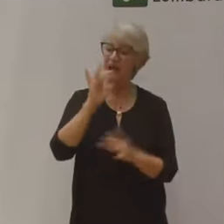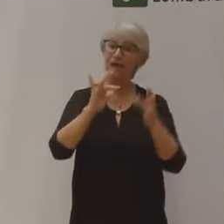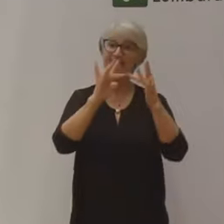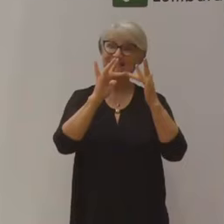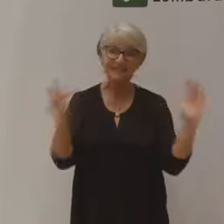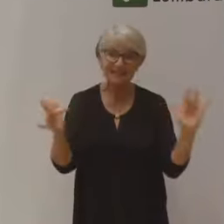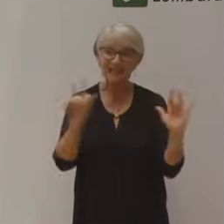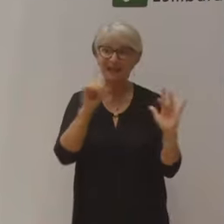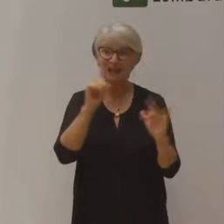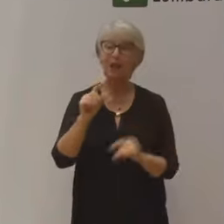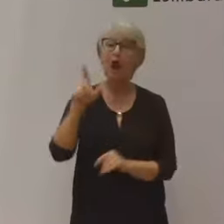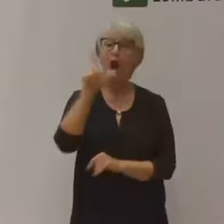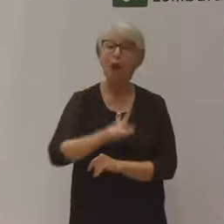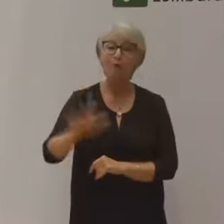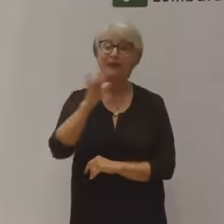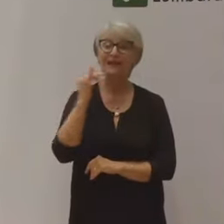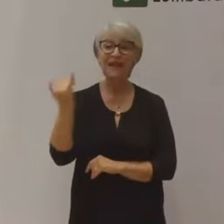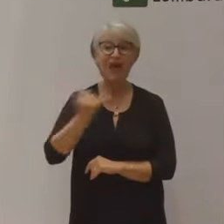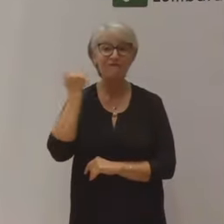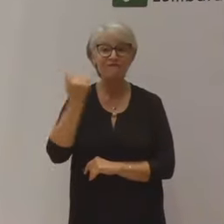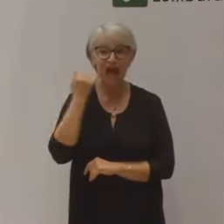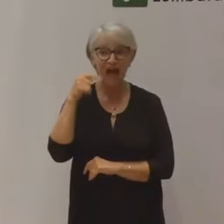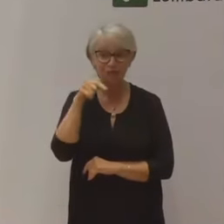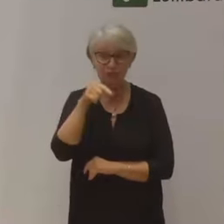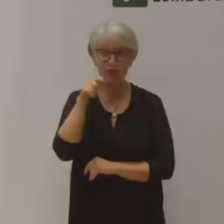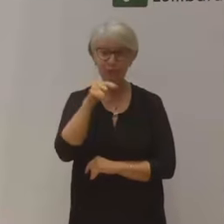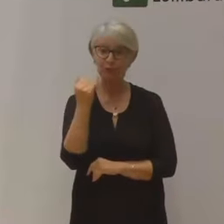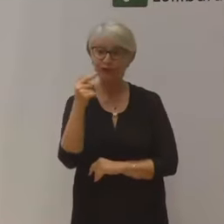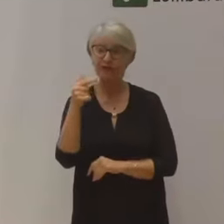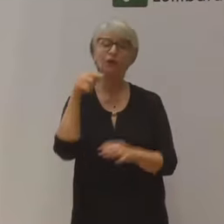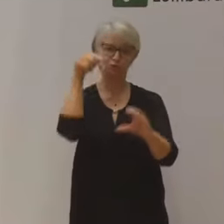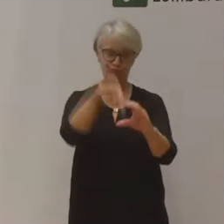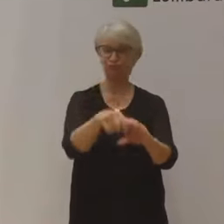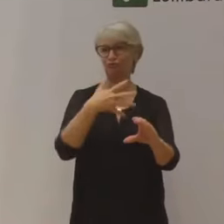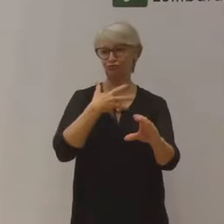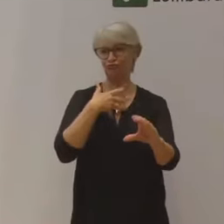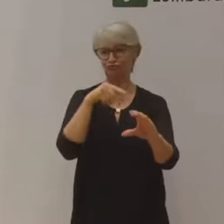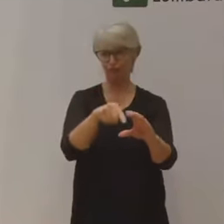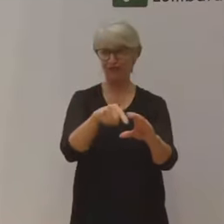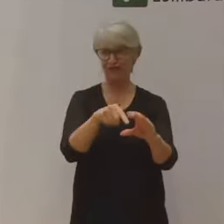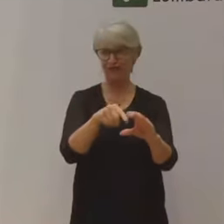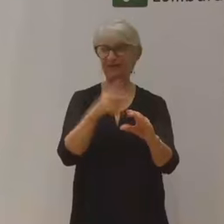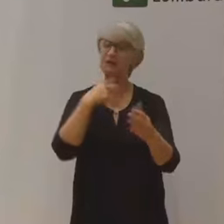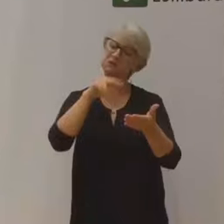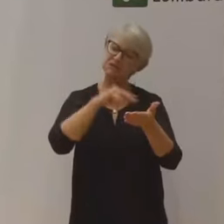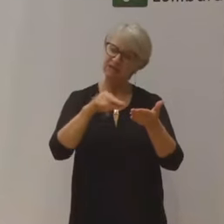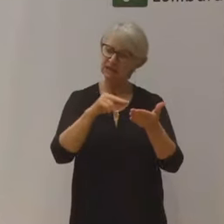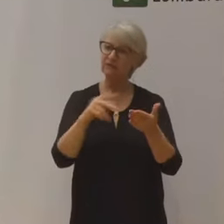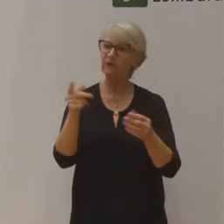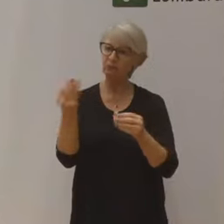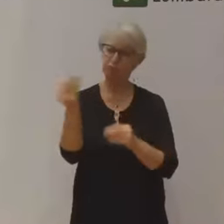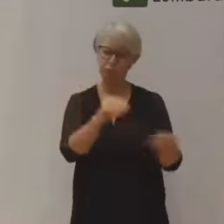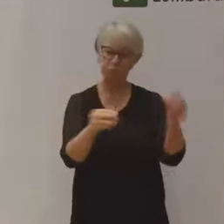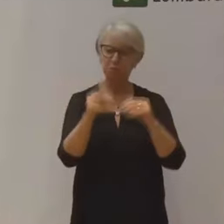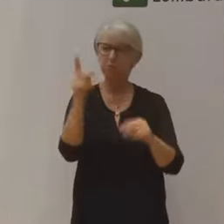sito Lombardia Facile c'è le indicazioni, c'erano anche le indicazioni scritte, se possono